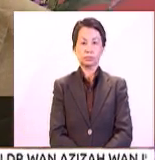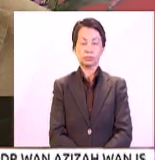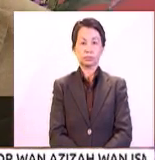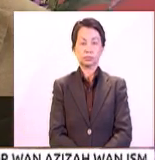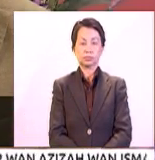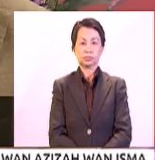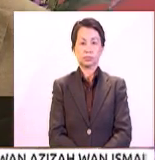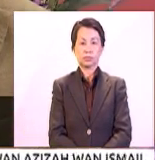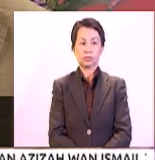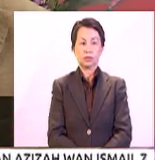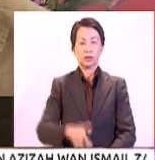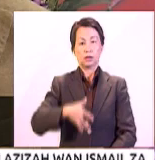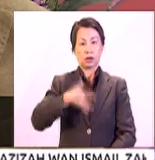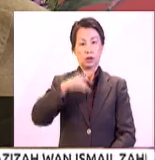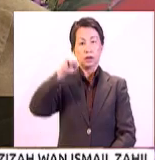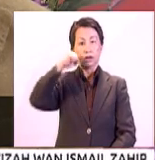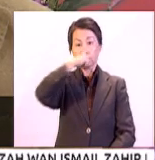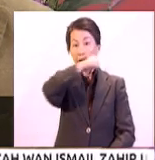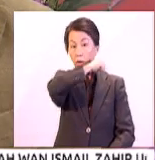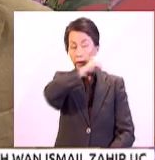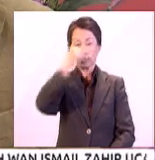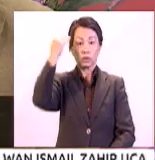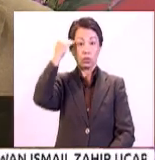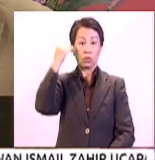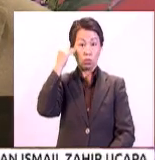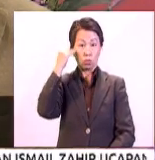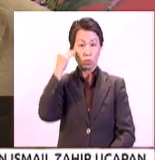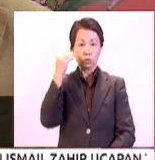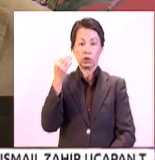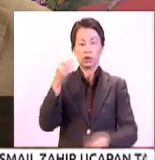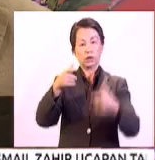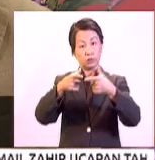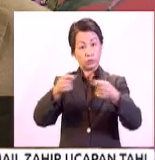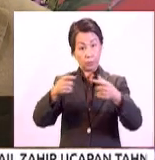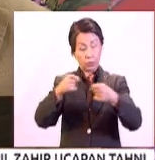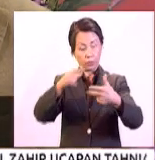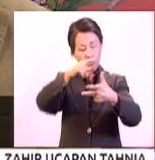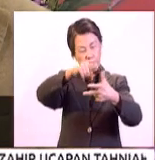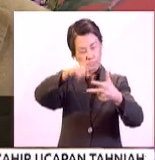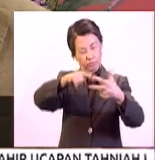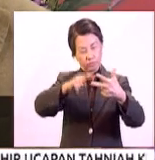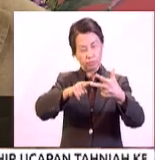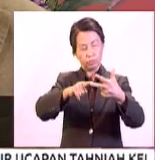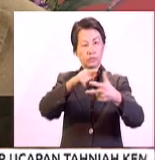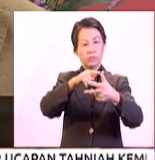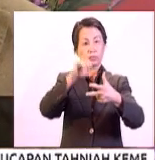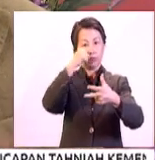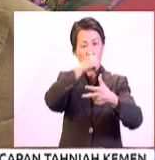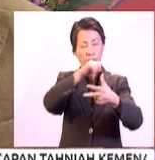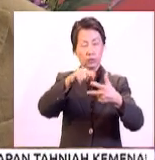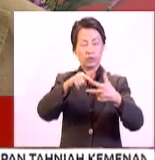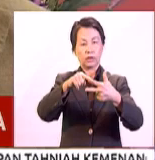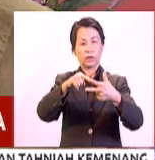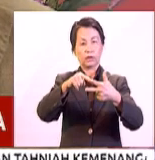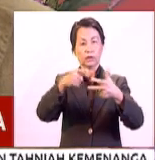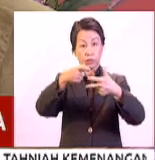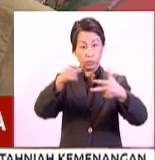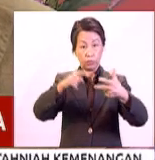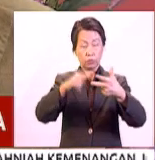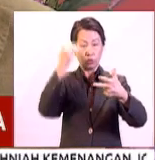Angkasa Taiwan dan Korea, Jepun mula secara serius melabur